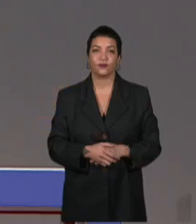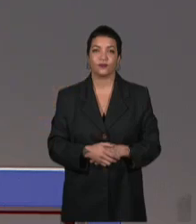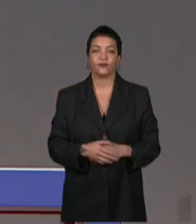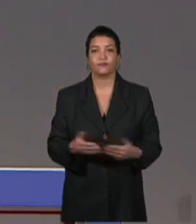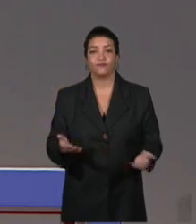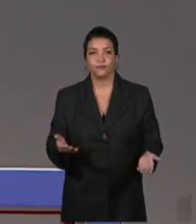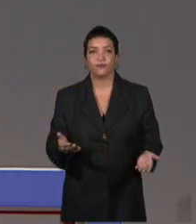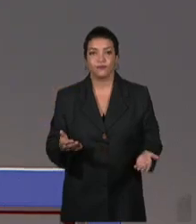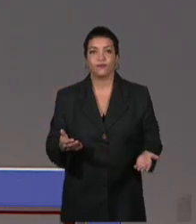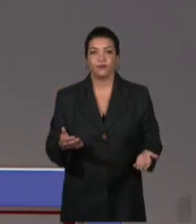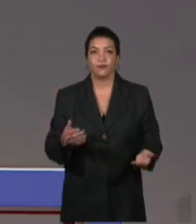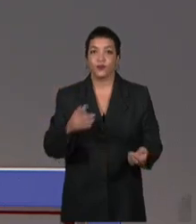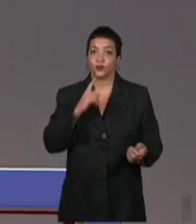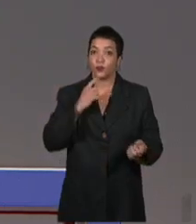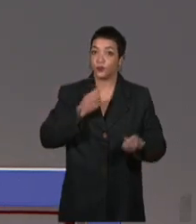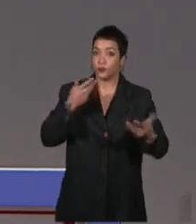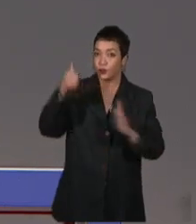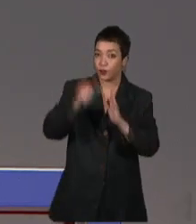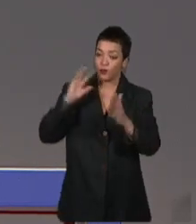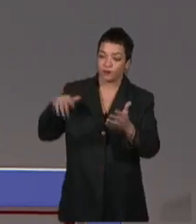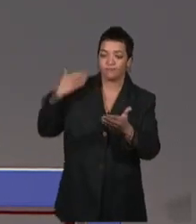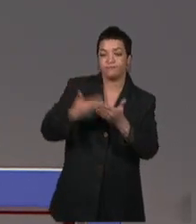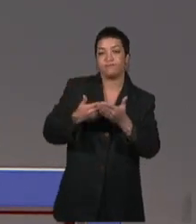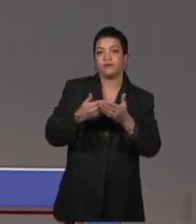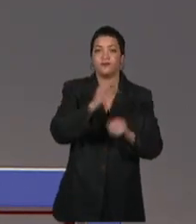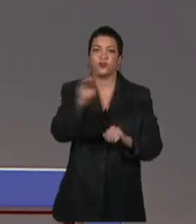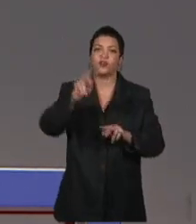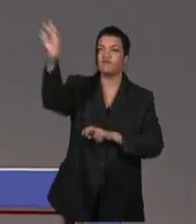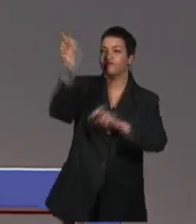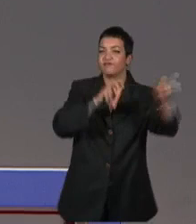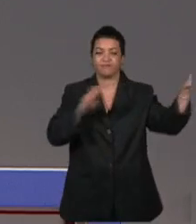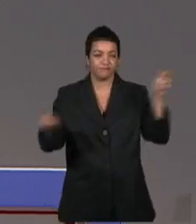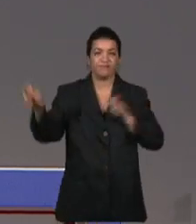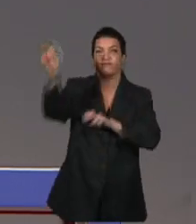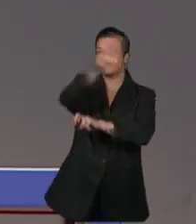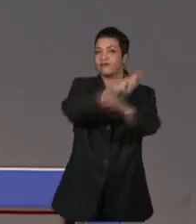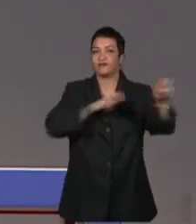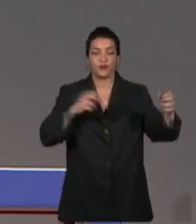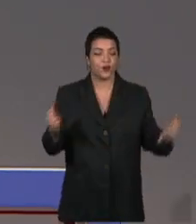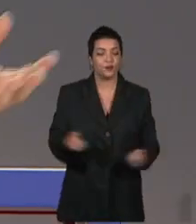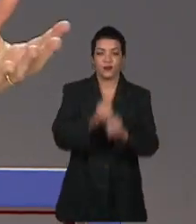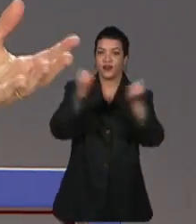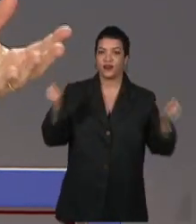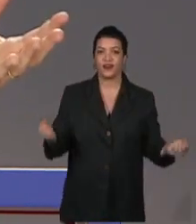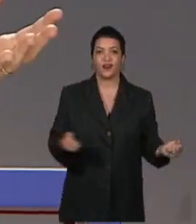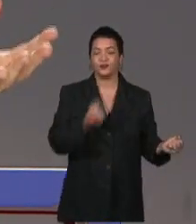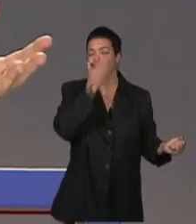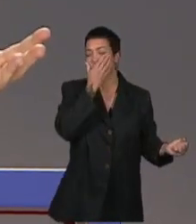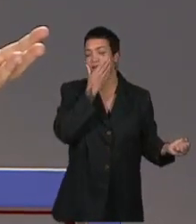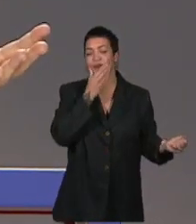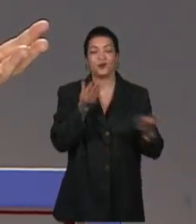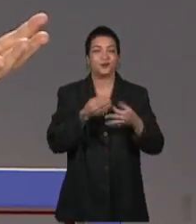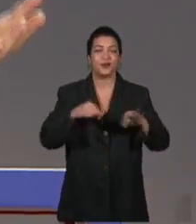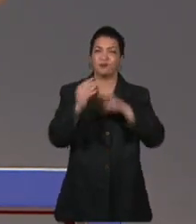Depuis 2 mois, je suis en campagne. Du nord au sud, de l'est à l'ouest, je traverse le plus beau pays du